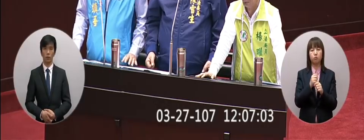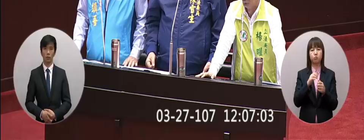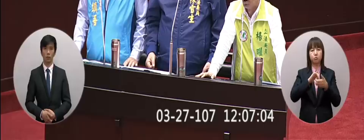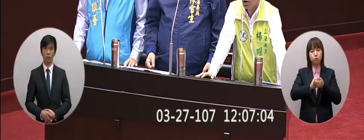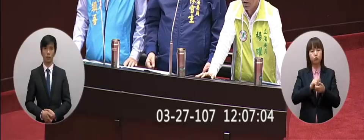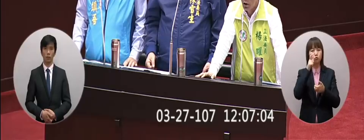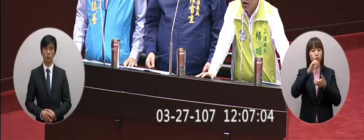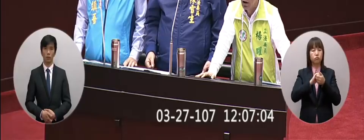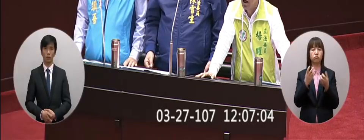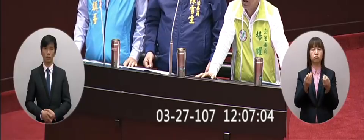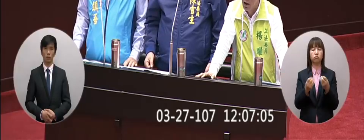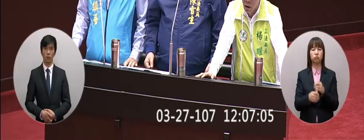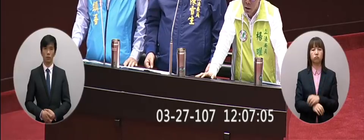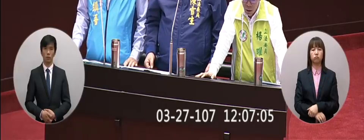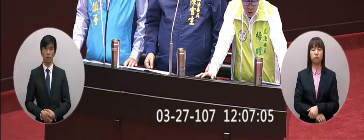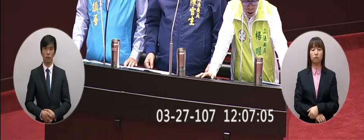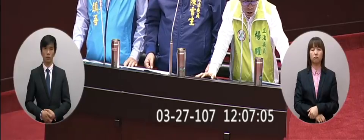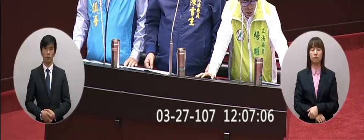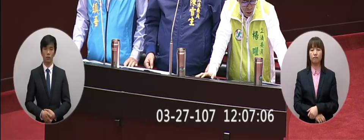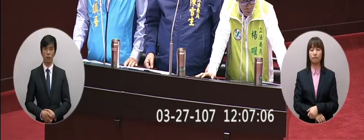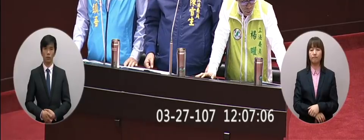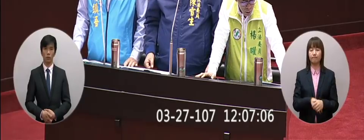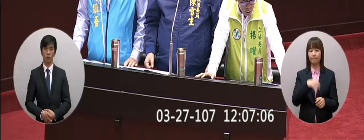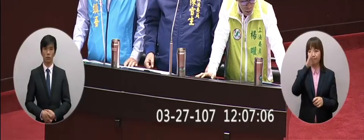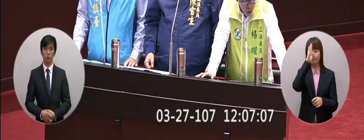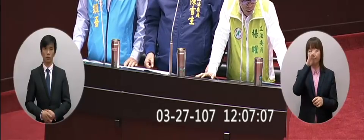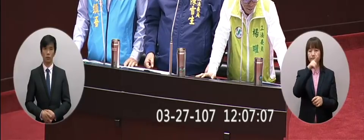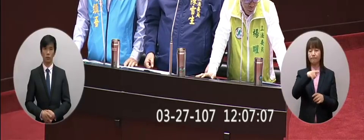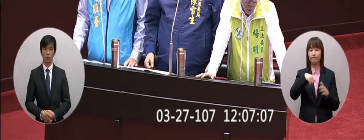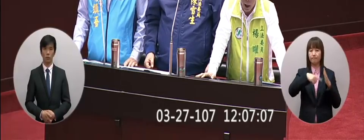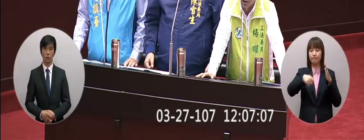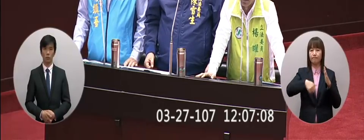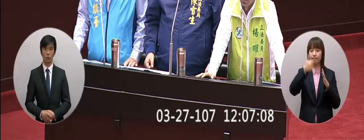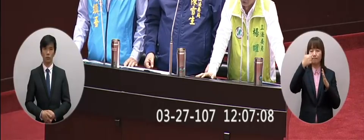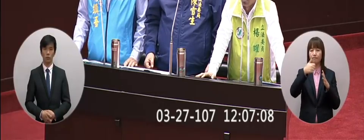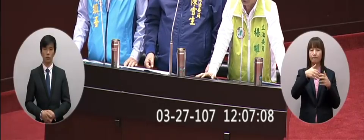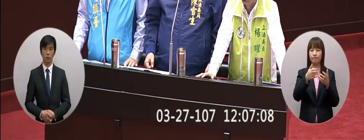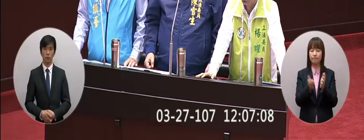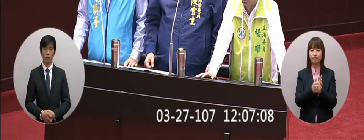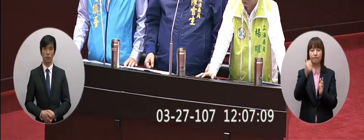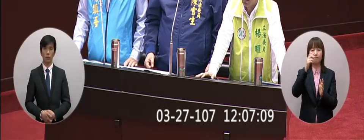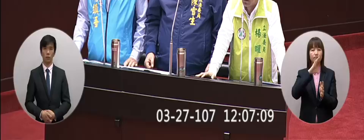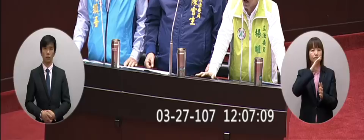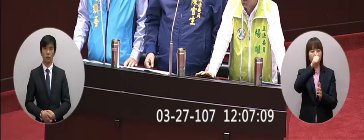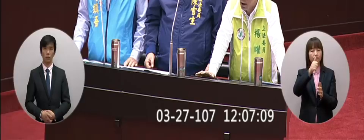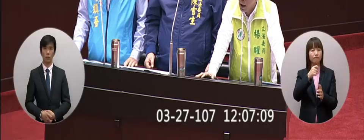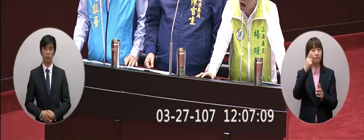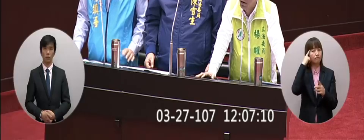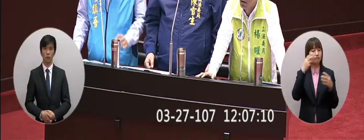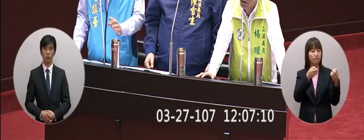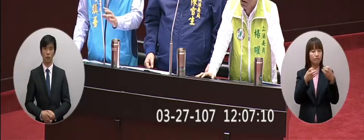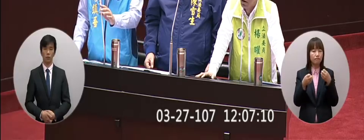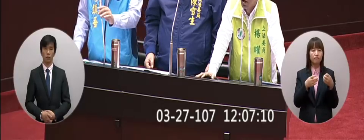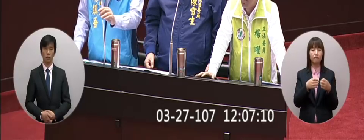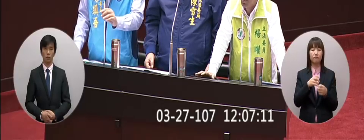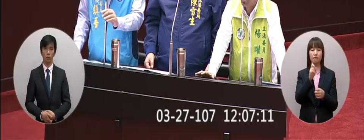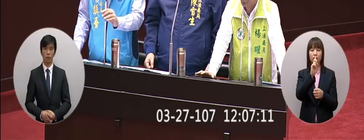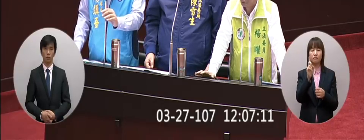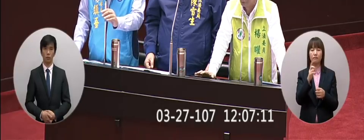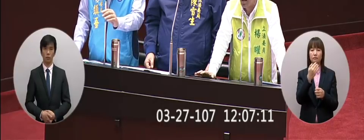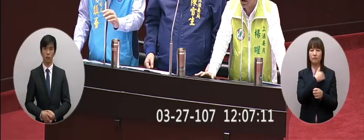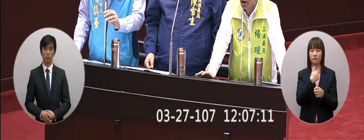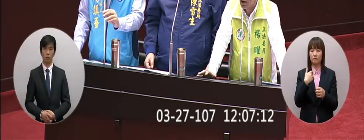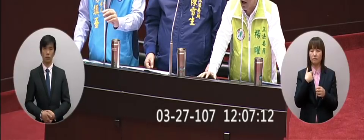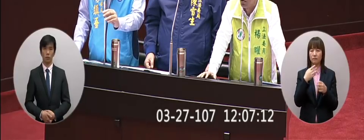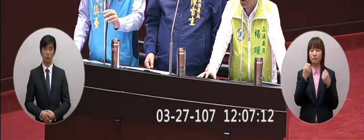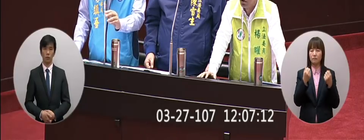定。是不是可以请院长、部长回去讨论看看，能不能